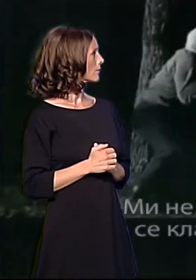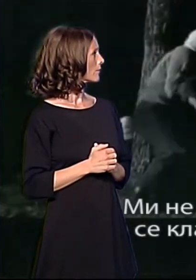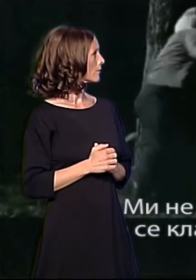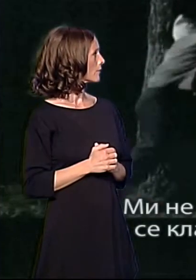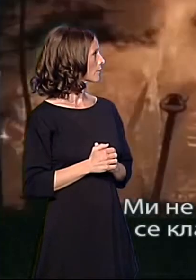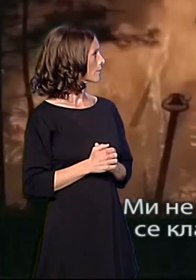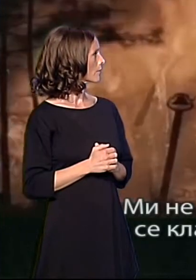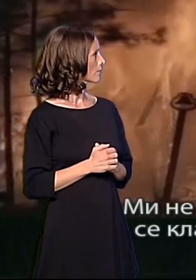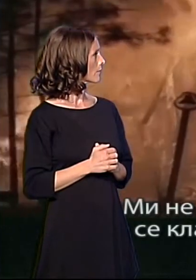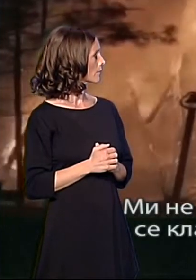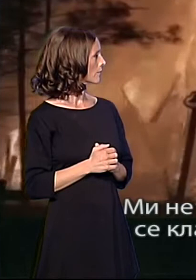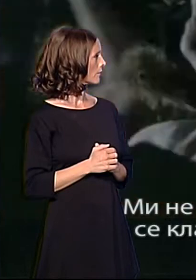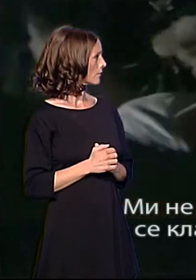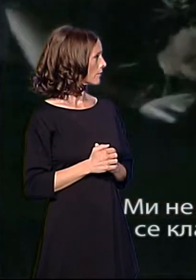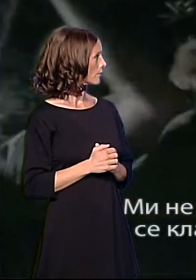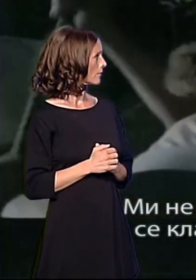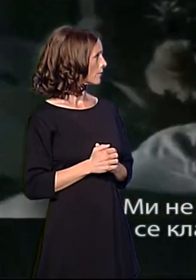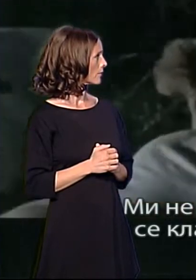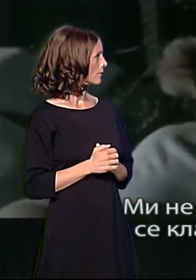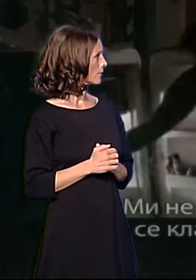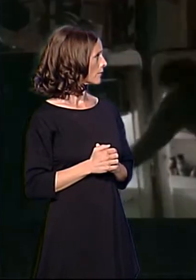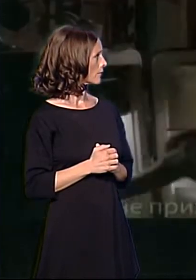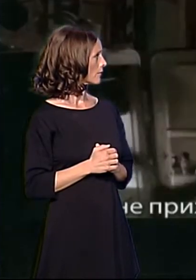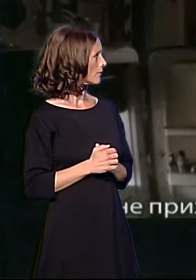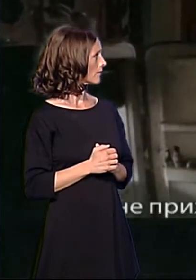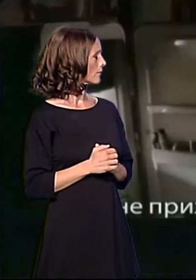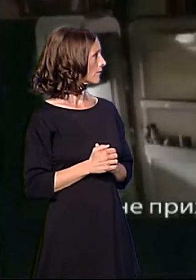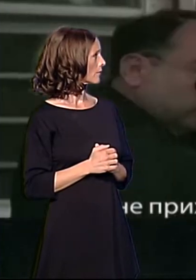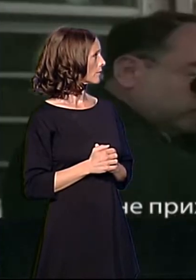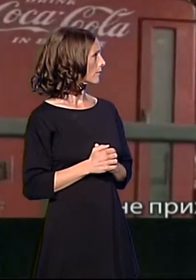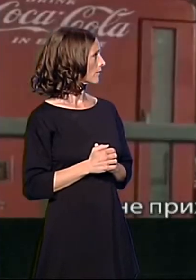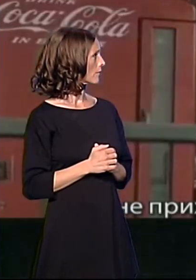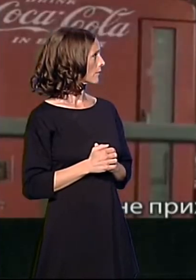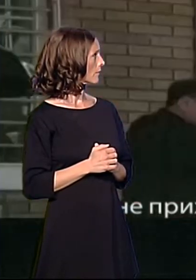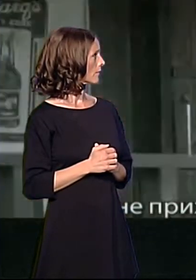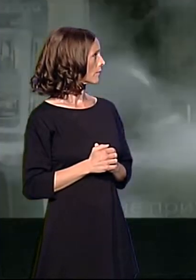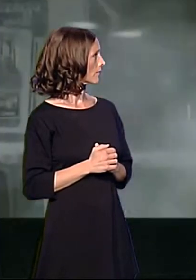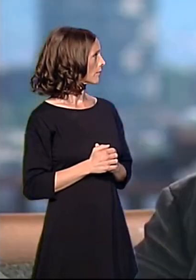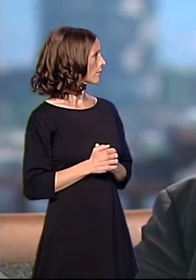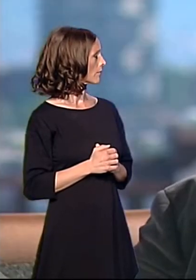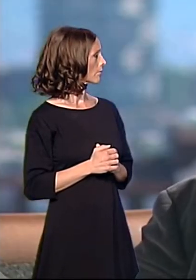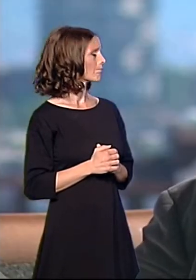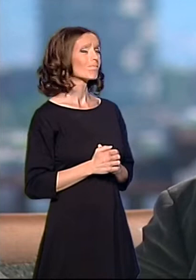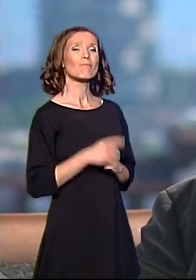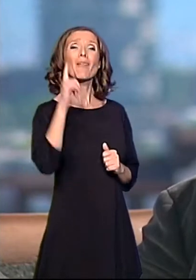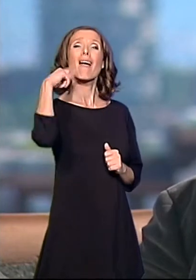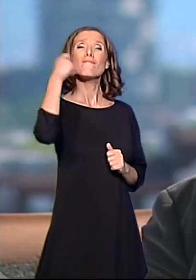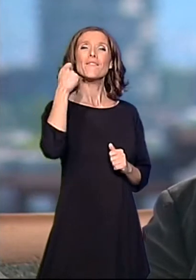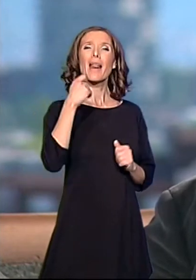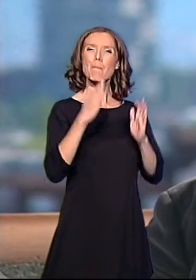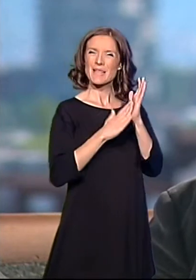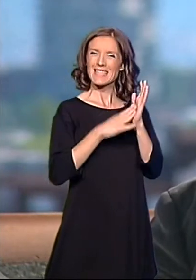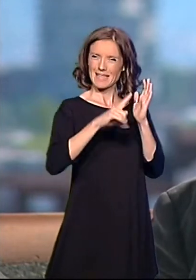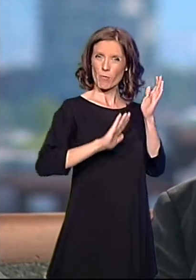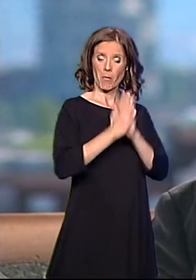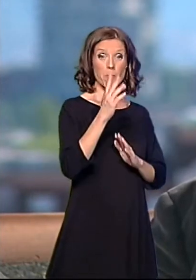Christ. We do not accept Papists because they bow to a Roman dictator. We do not accept Turks, Orientals, nor Negroes. Mississippi u plamenu je jako